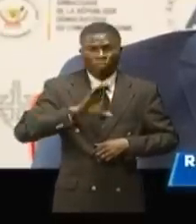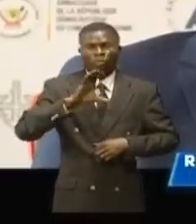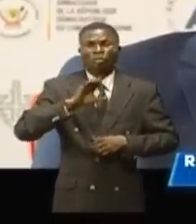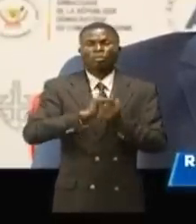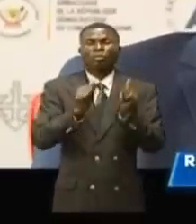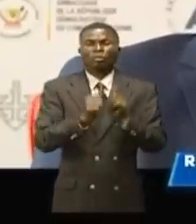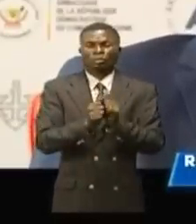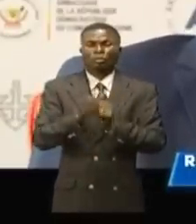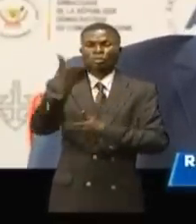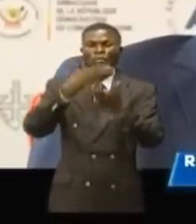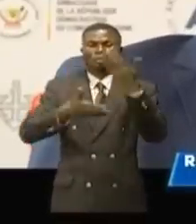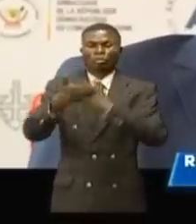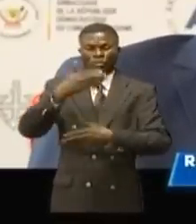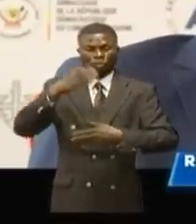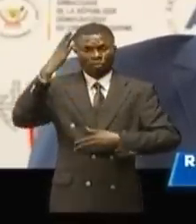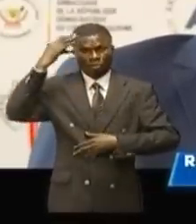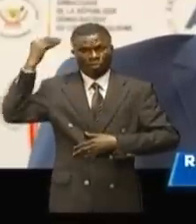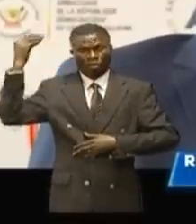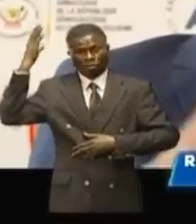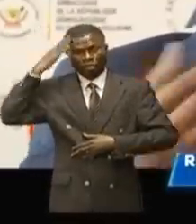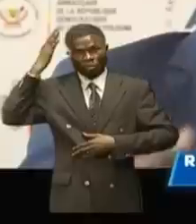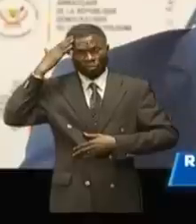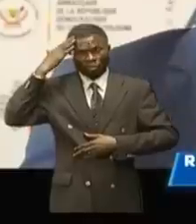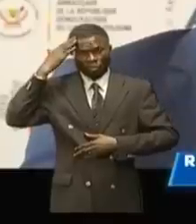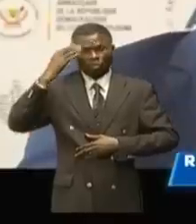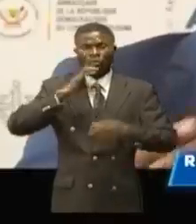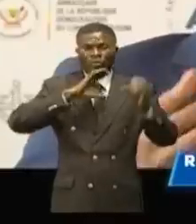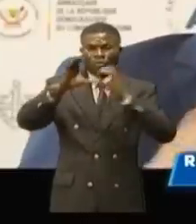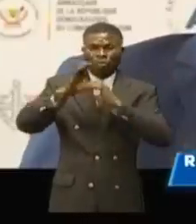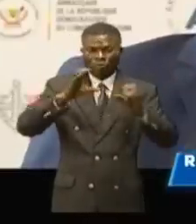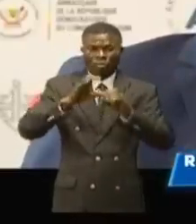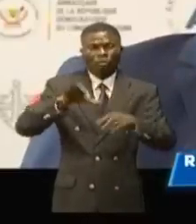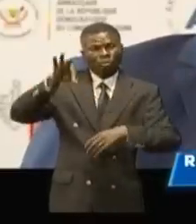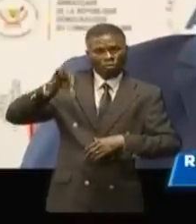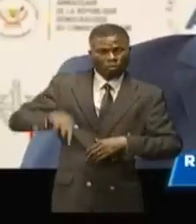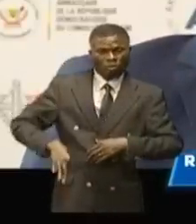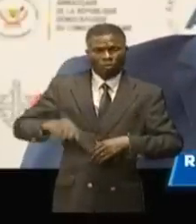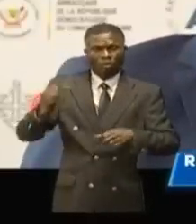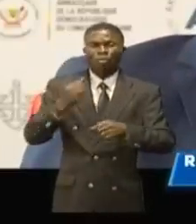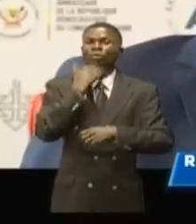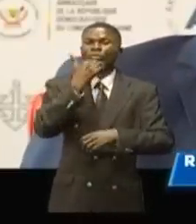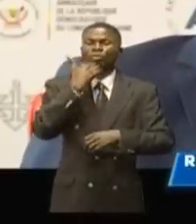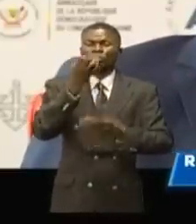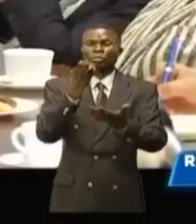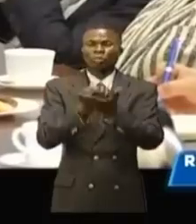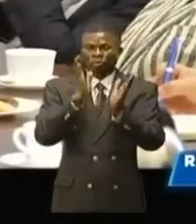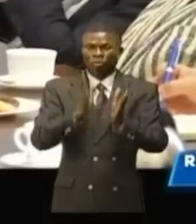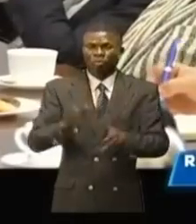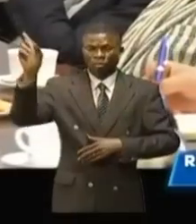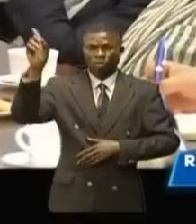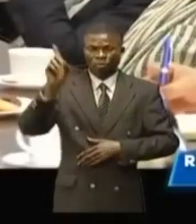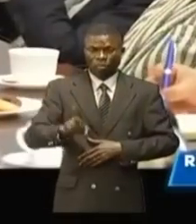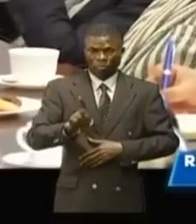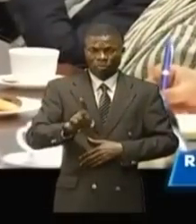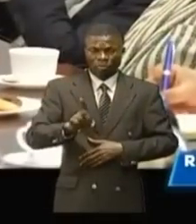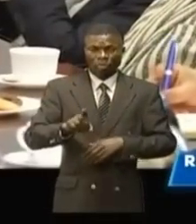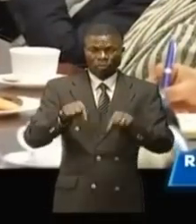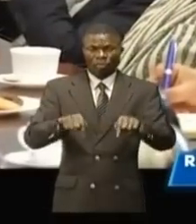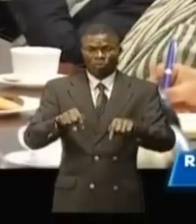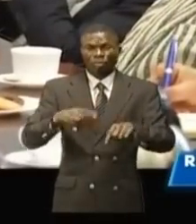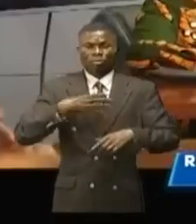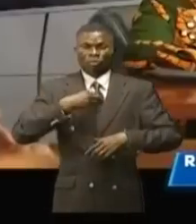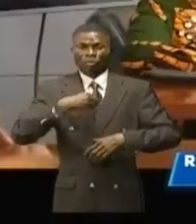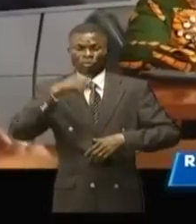aspect de transfert de connaissances, cet aspect de communication des intérêts des opérateurs économiques qui pourraient avoir ici en Pologne, des